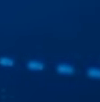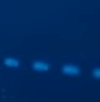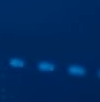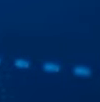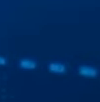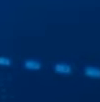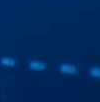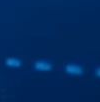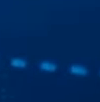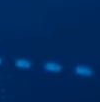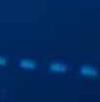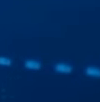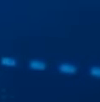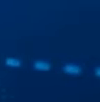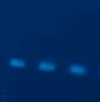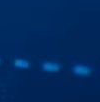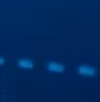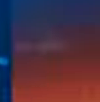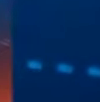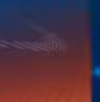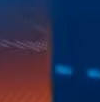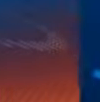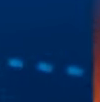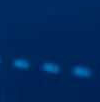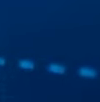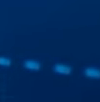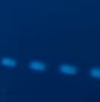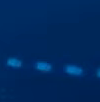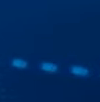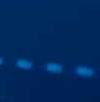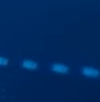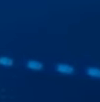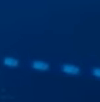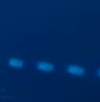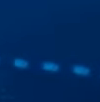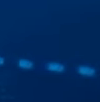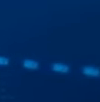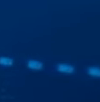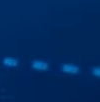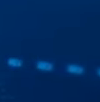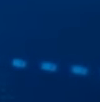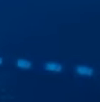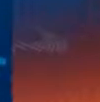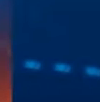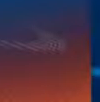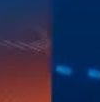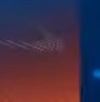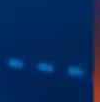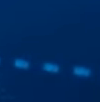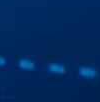5. Доллар США 368 тенге 95 тинов. Евро 418 тенге 28 тинов.